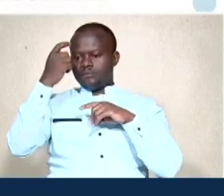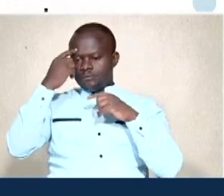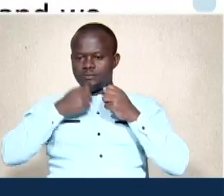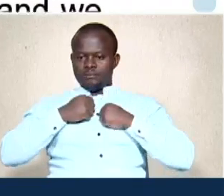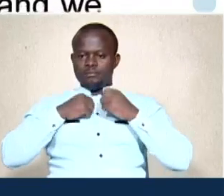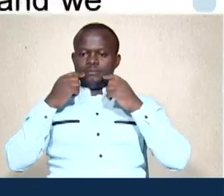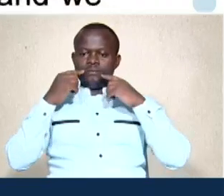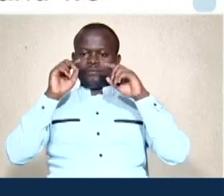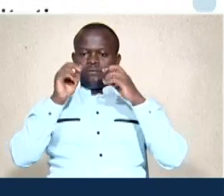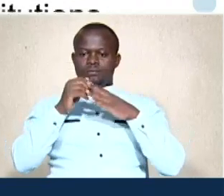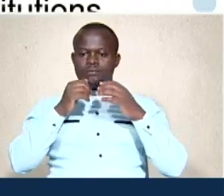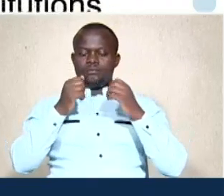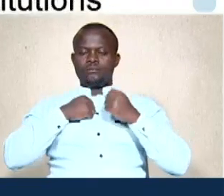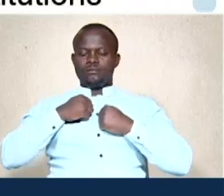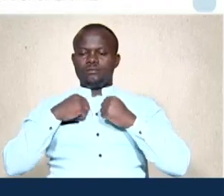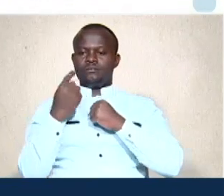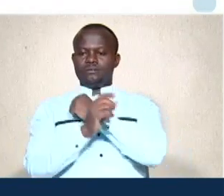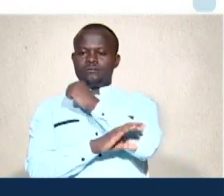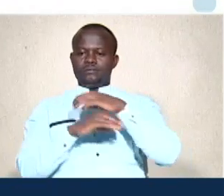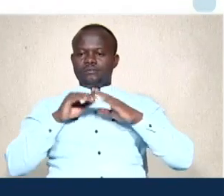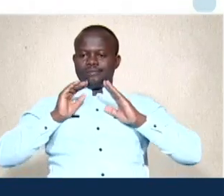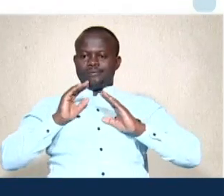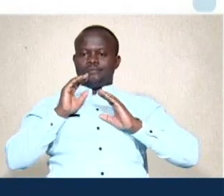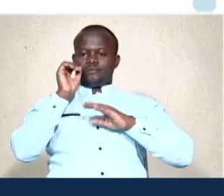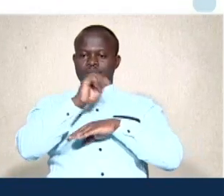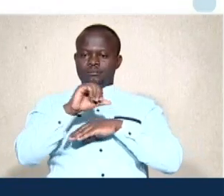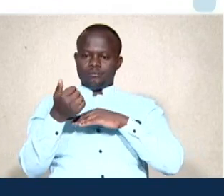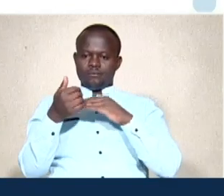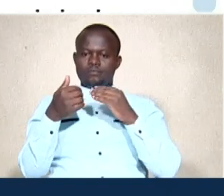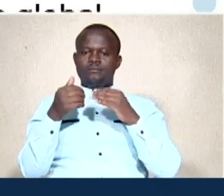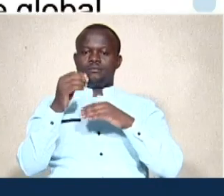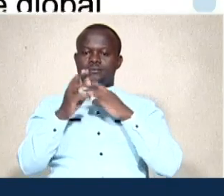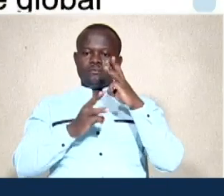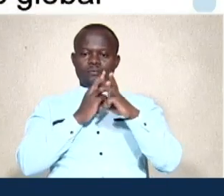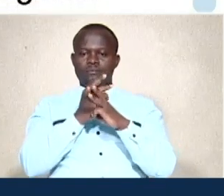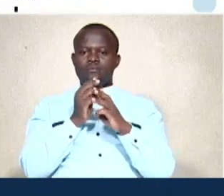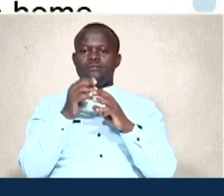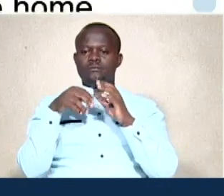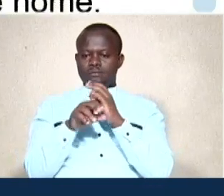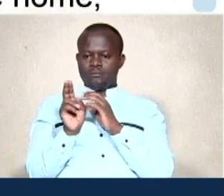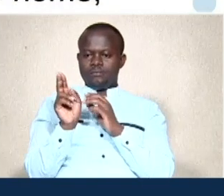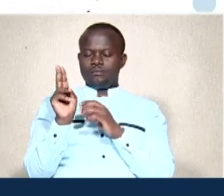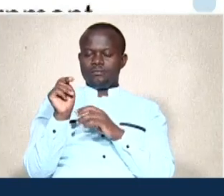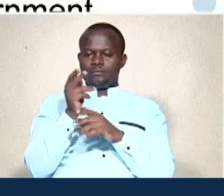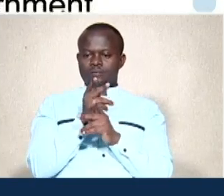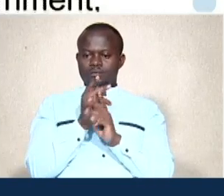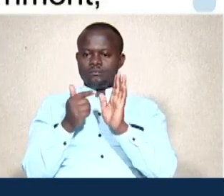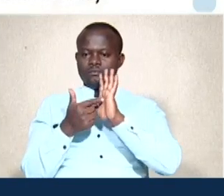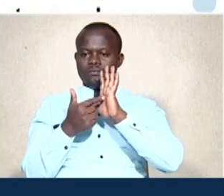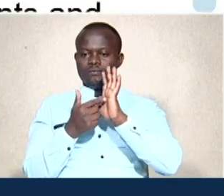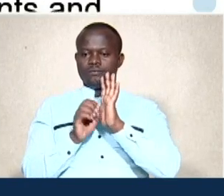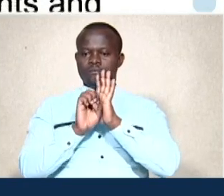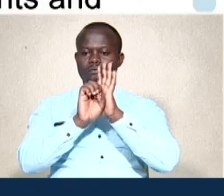Rwanda rivuga ko u Rwanda ari kimwe mu bihugu bitekanye kurusha ibindi ku isi, ndetse n'ishami ry'umuryango w'abibumbye ryita ku mpunzi rikaba ryaremeje ko ari